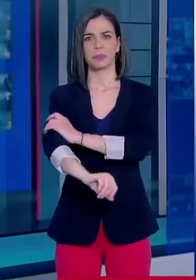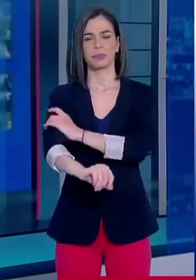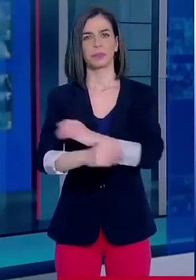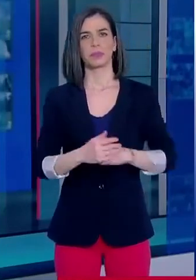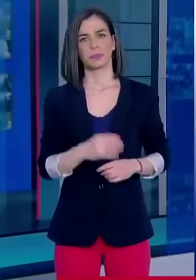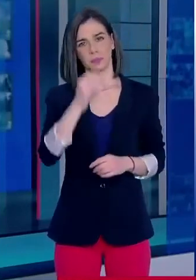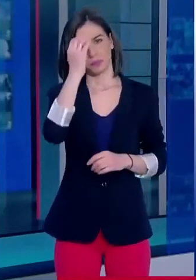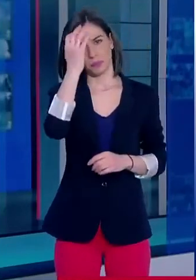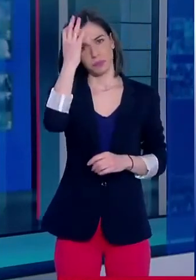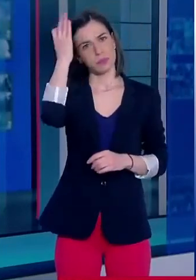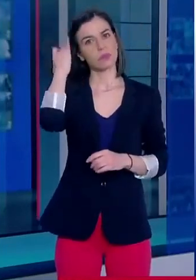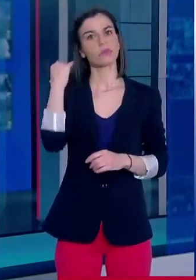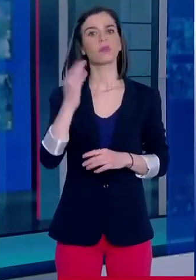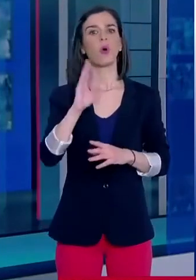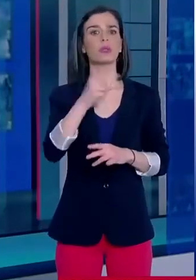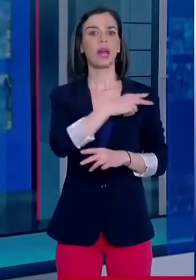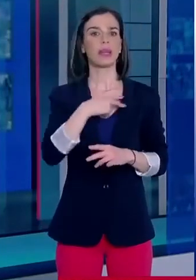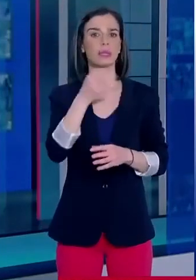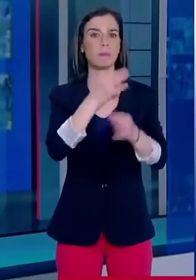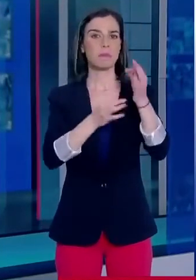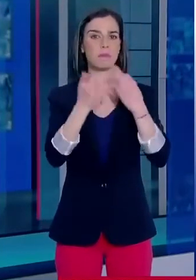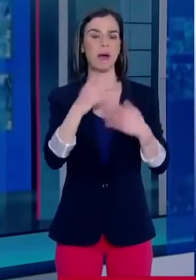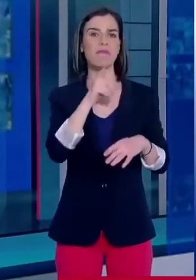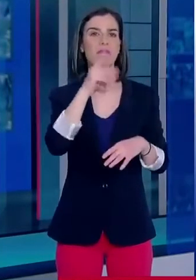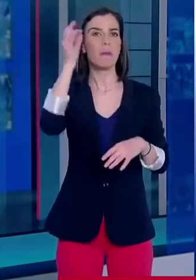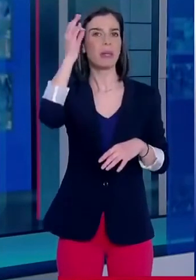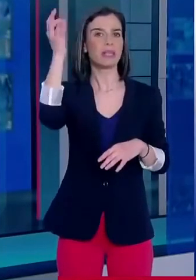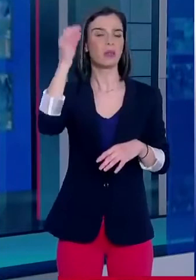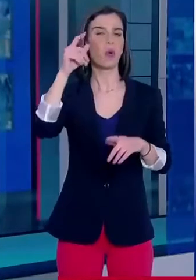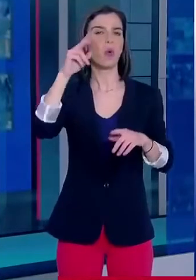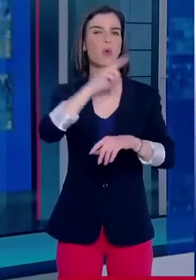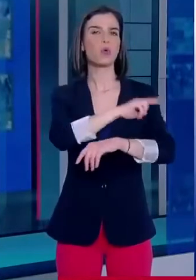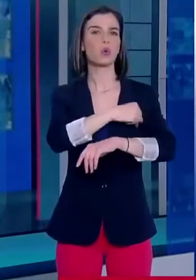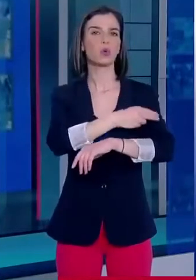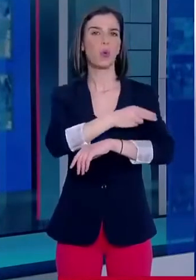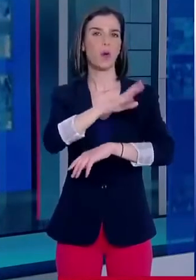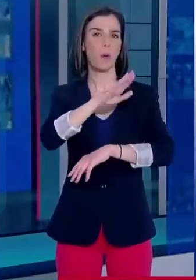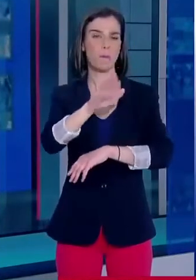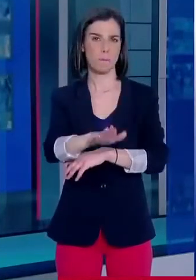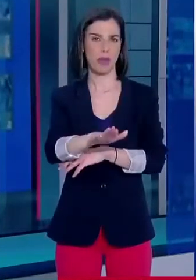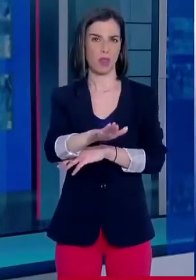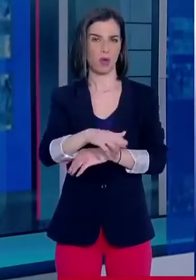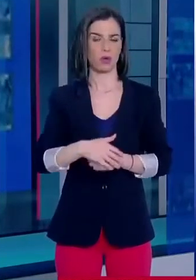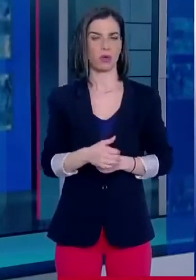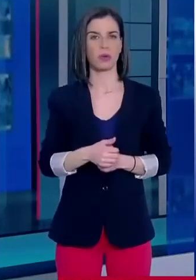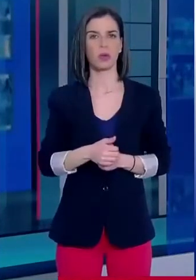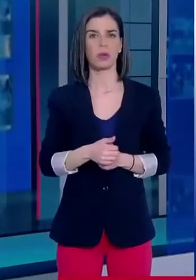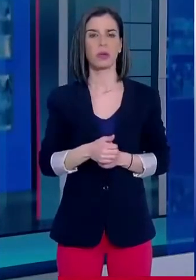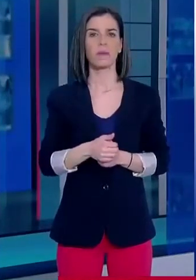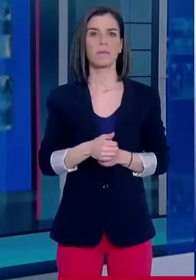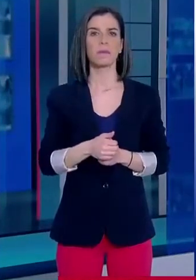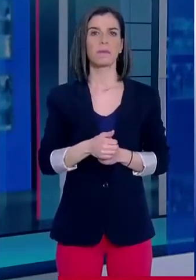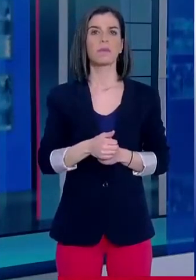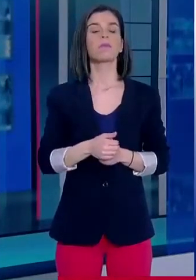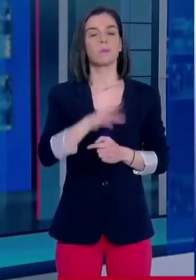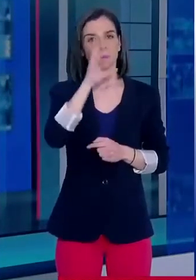σε αυτά που είπε ο καθηγητής και αφορούν το περιστατικό στο νοσοκομείο παιδών ότι